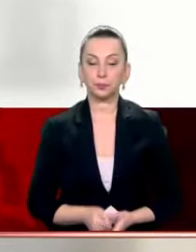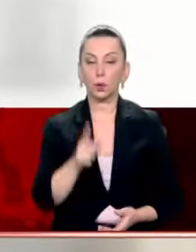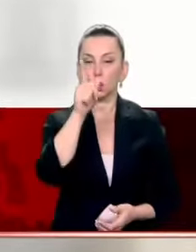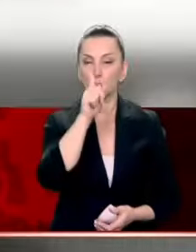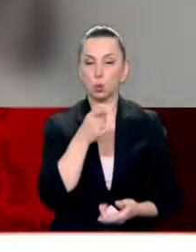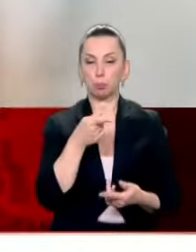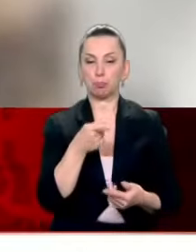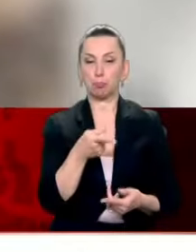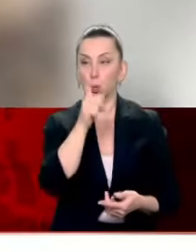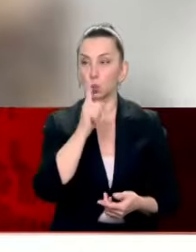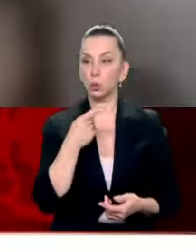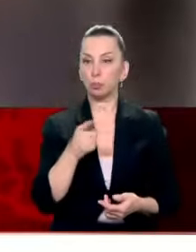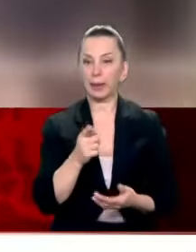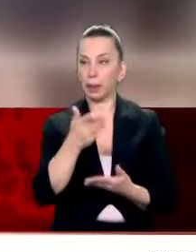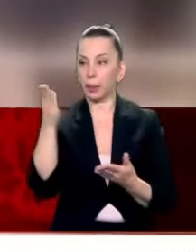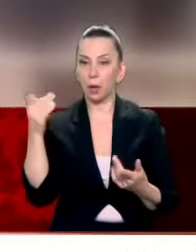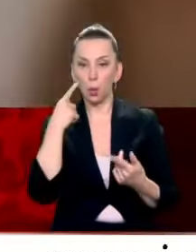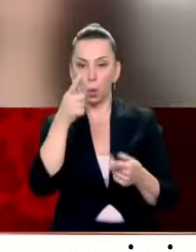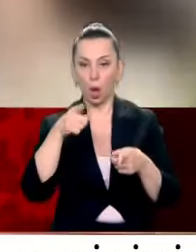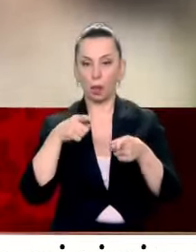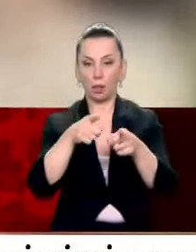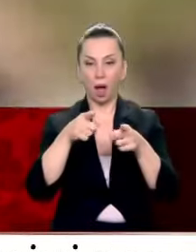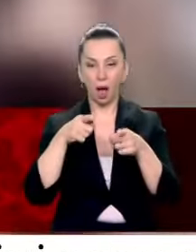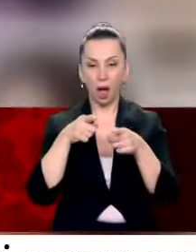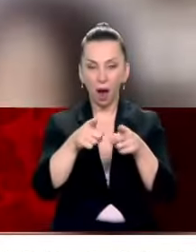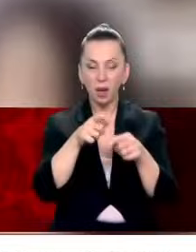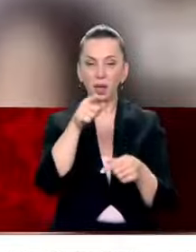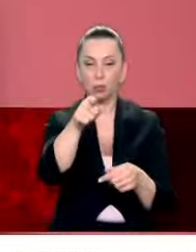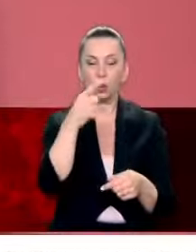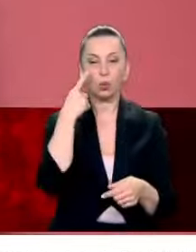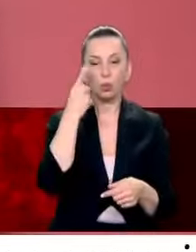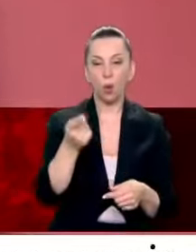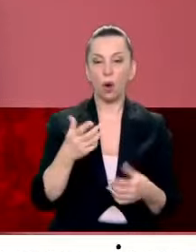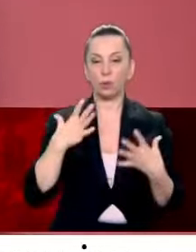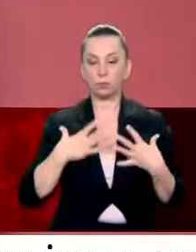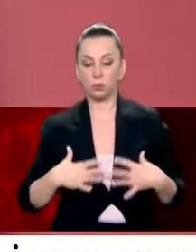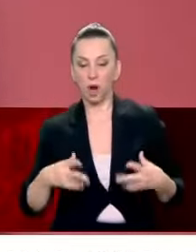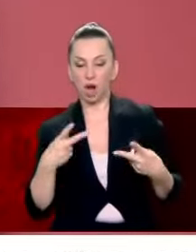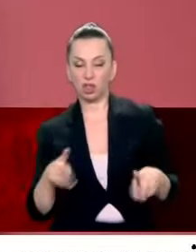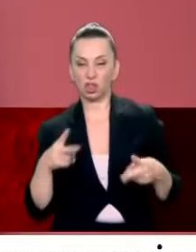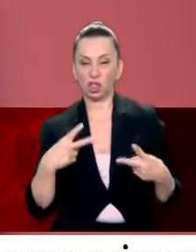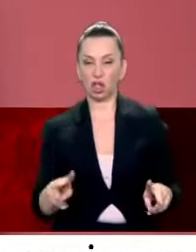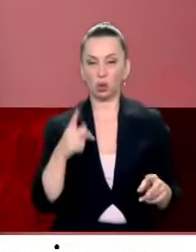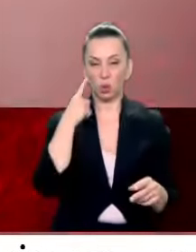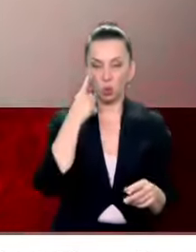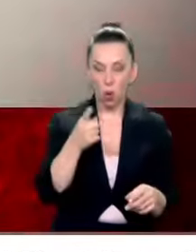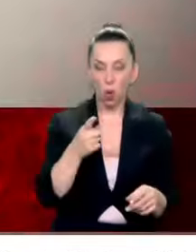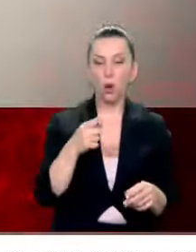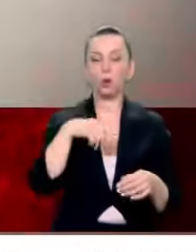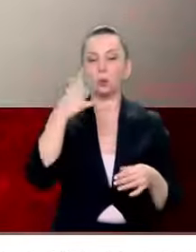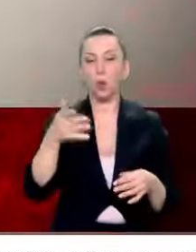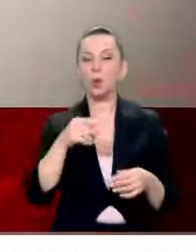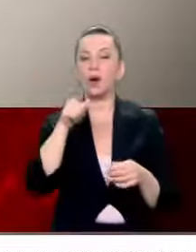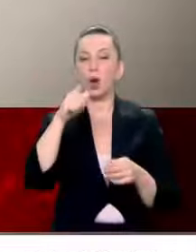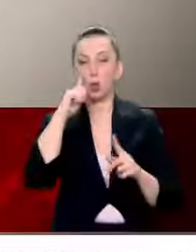Yüz binlerce takipçisine binlerce lira karşılığında müstehcen içerikler paylaşıyordu. Gözaltına alındı, o içerikleri çocuklar da